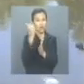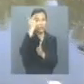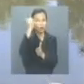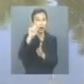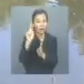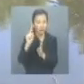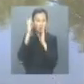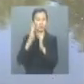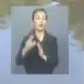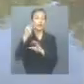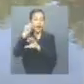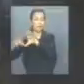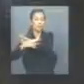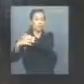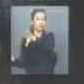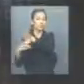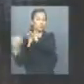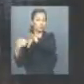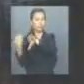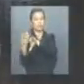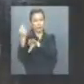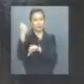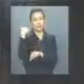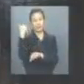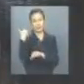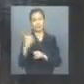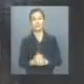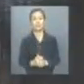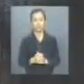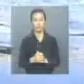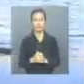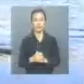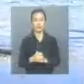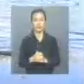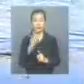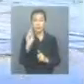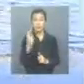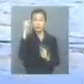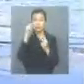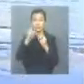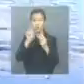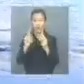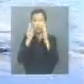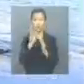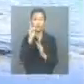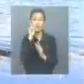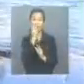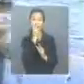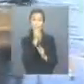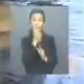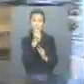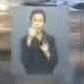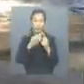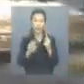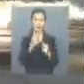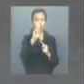น้ำเพื่อระบายน้ำให้ไหลออกนอกพื้นที่ค่ะขณะที่อีกจุดหนึ่งนะคะที่ผู้สื่อข่าวของเราได้ไปสำรวจบริเวณราชดาลาดพร้าวนะคะระ